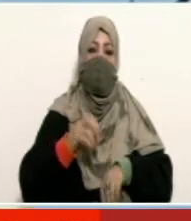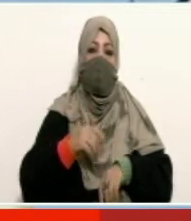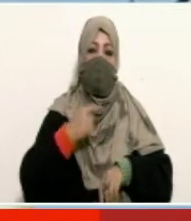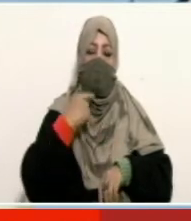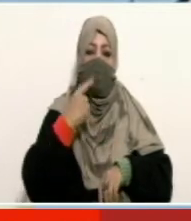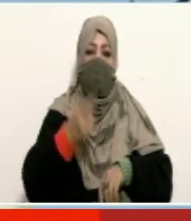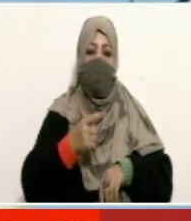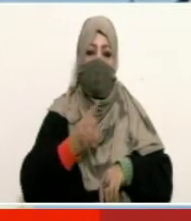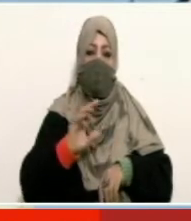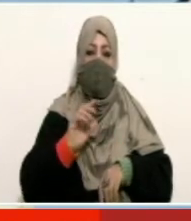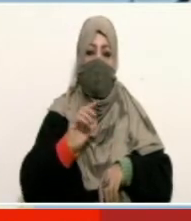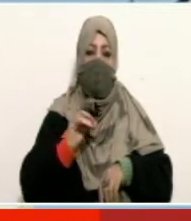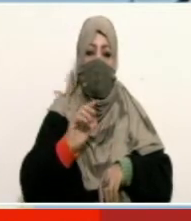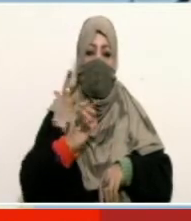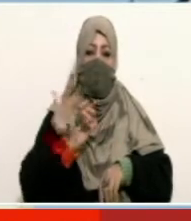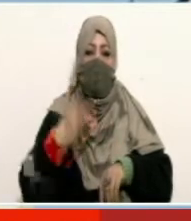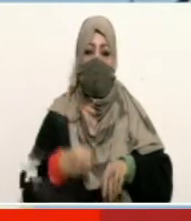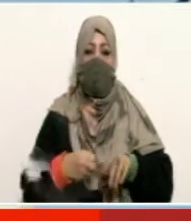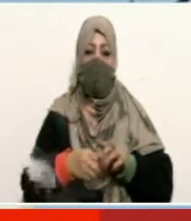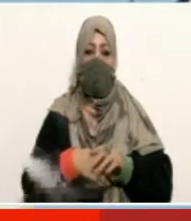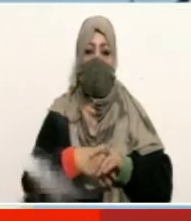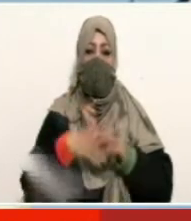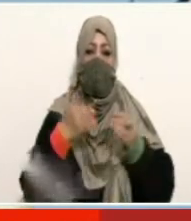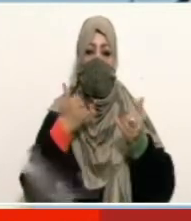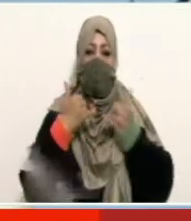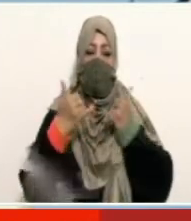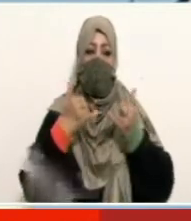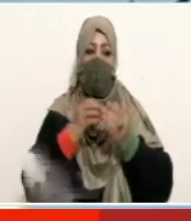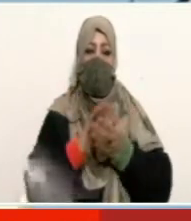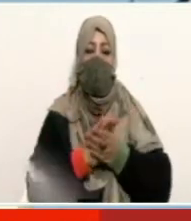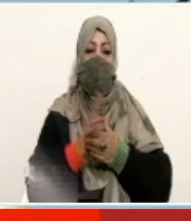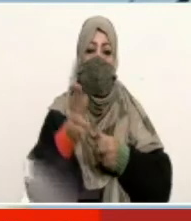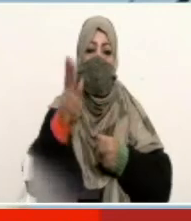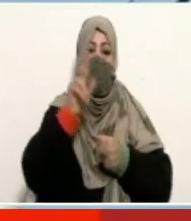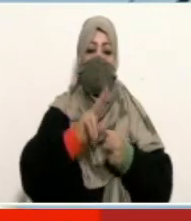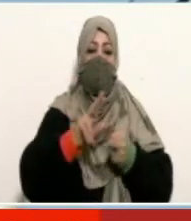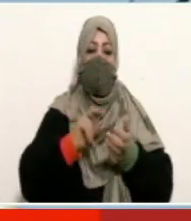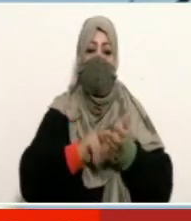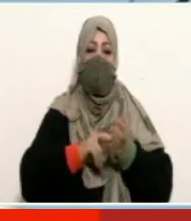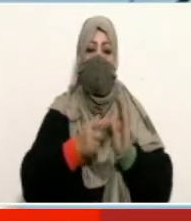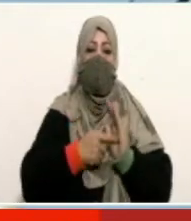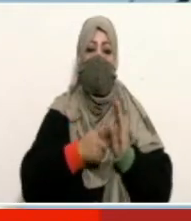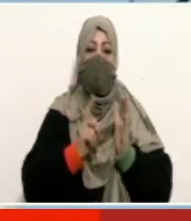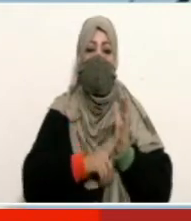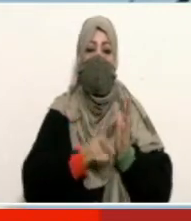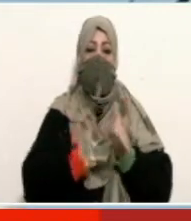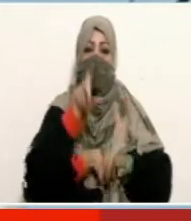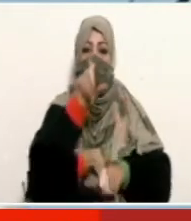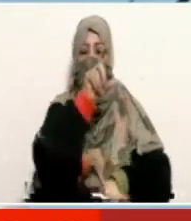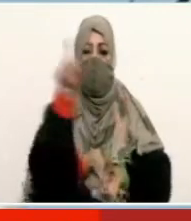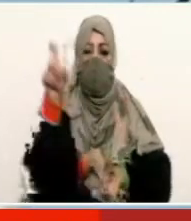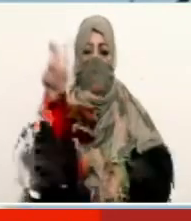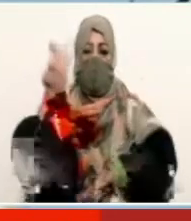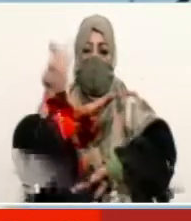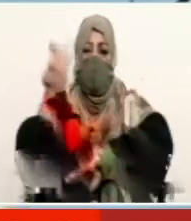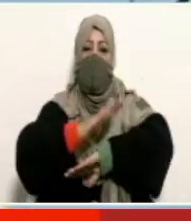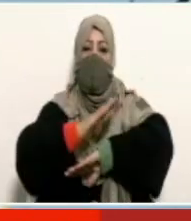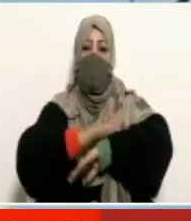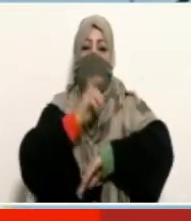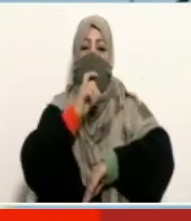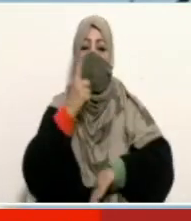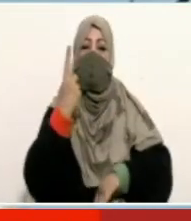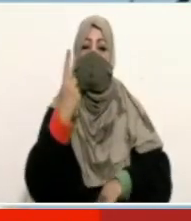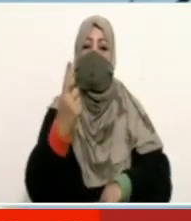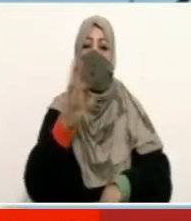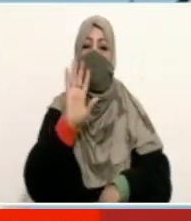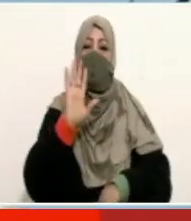المتصل هو قبل قليل سأل عن مسألة حكم الدين في فتاة عقد قرانها وبقيت الآن لها شهر